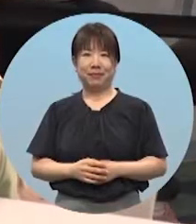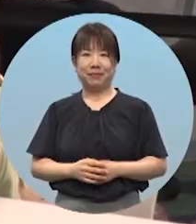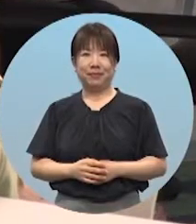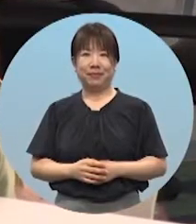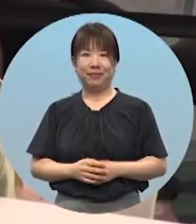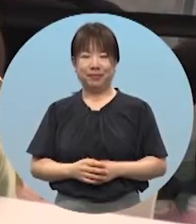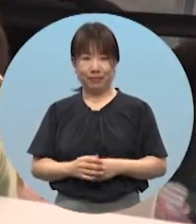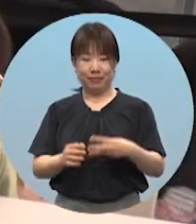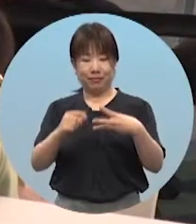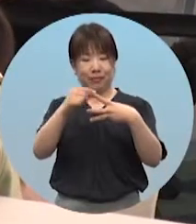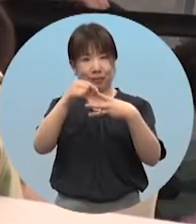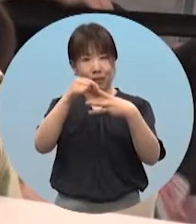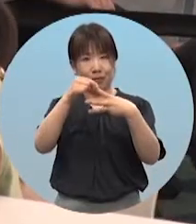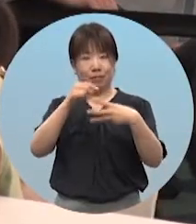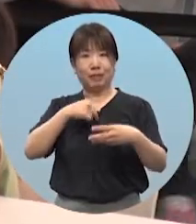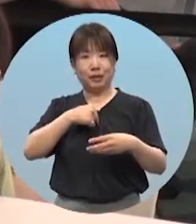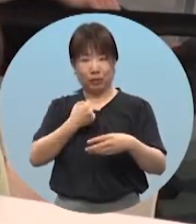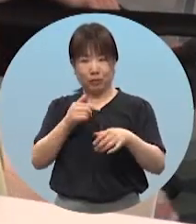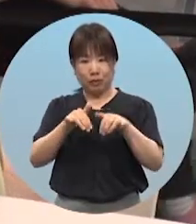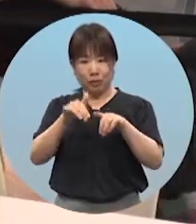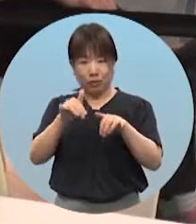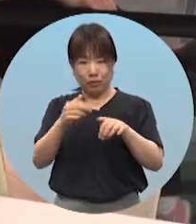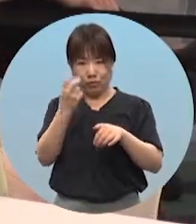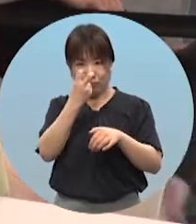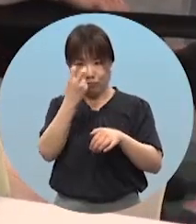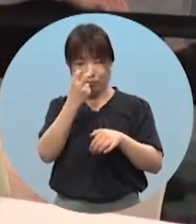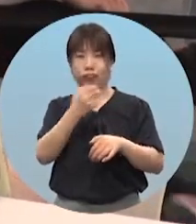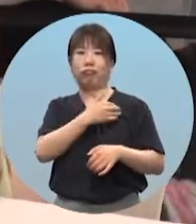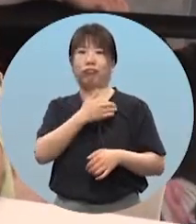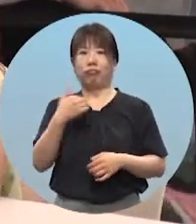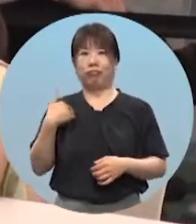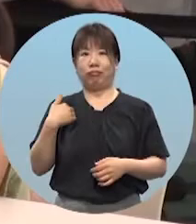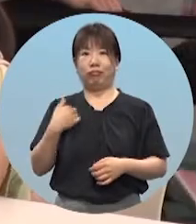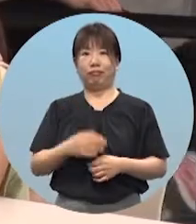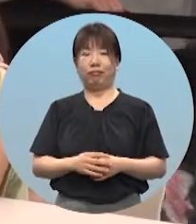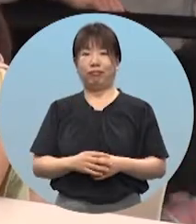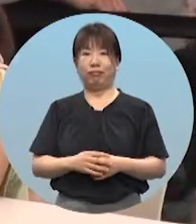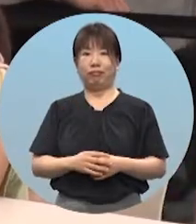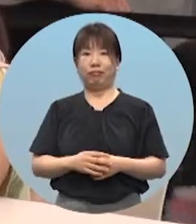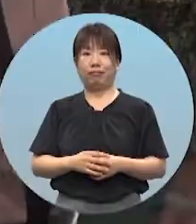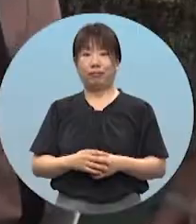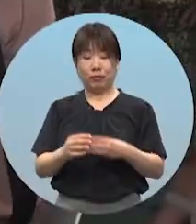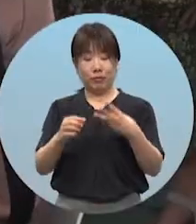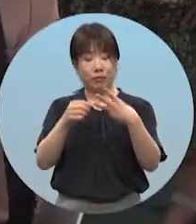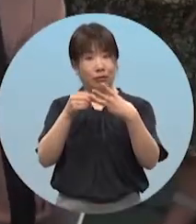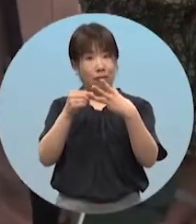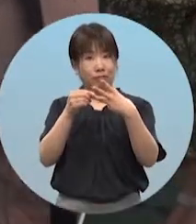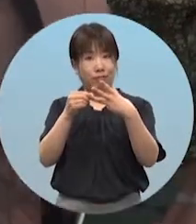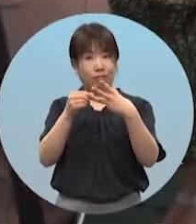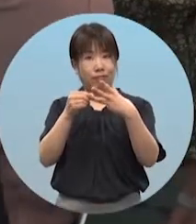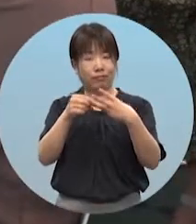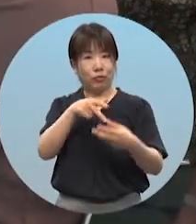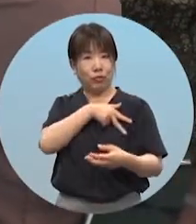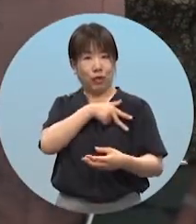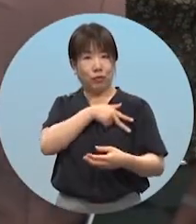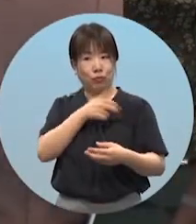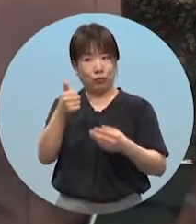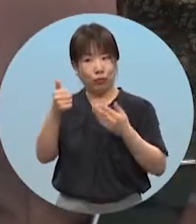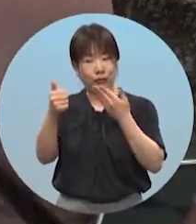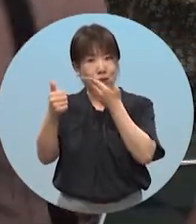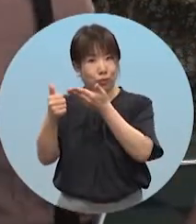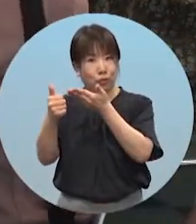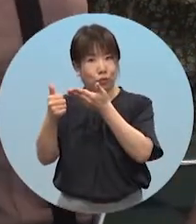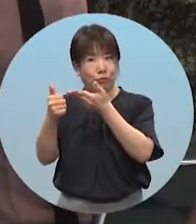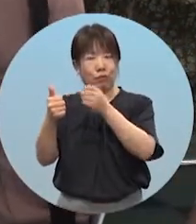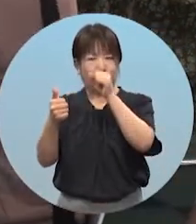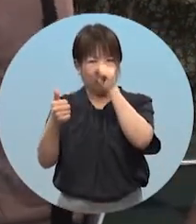自分でコンピューターで調べるのももちろん正解です。ただ3番目の図書館の人に聞くっていうのもこれ大正解